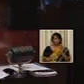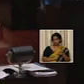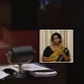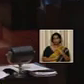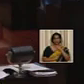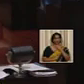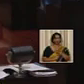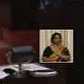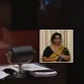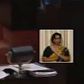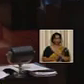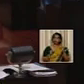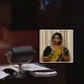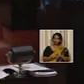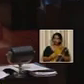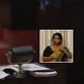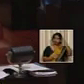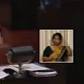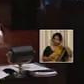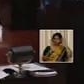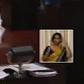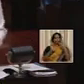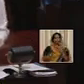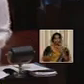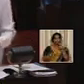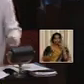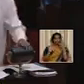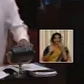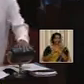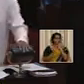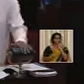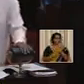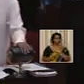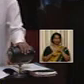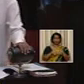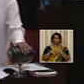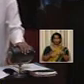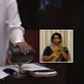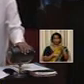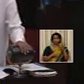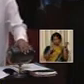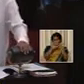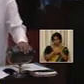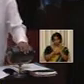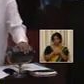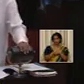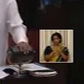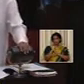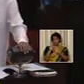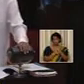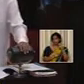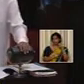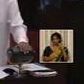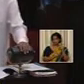මම අහන්න කැමතියි ඒ වගේ මේකේ දෙවෙනි කාරණාව ඔබතුමාට අවධානය යොමු කරන්න කැමති කෘෂිකාර්මික ප්‍රදේශයක් නියෝජනය කරන මන්ත්‍රීවරයෙක්